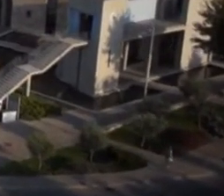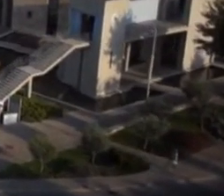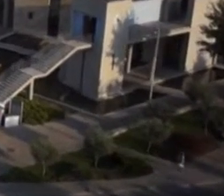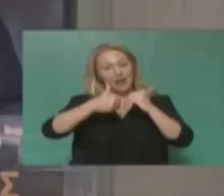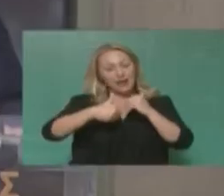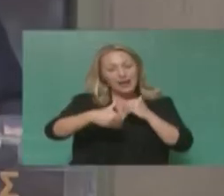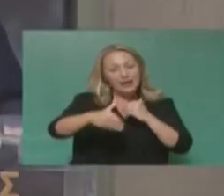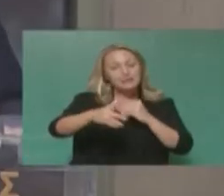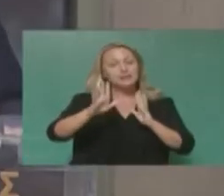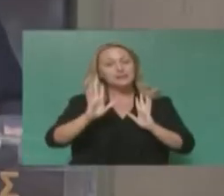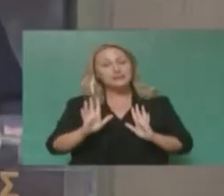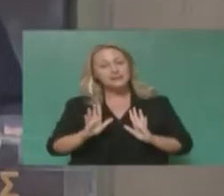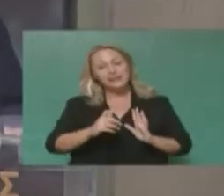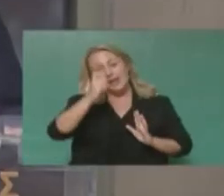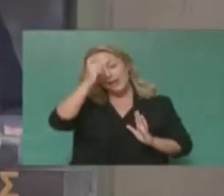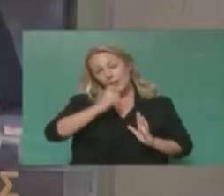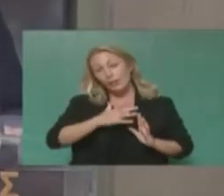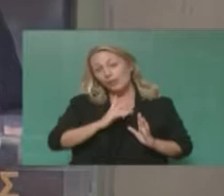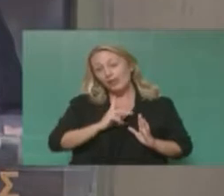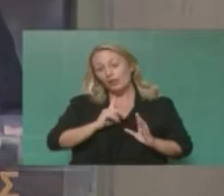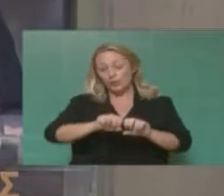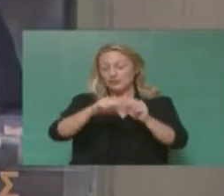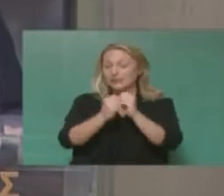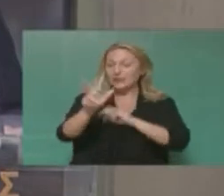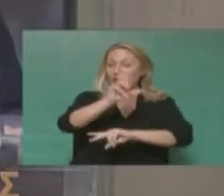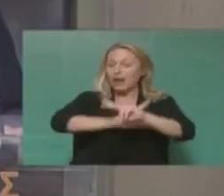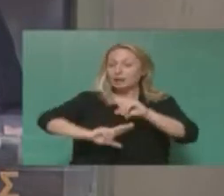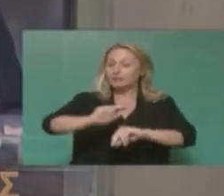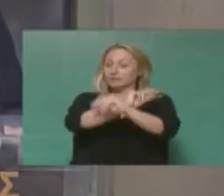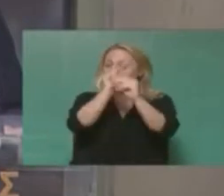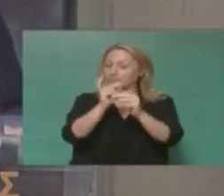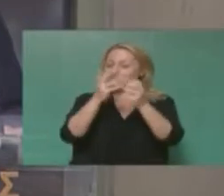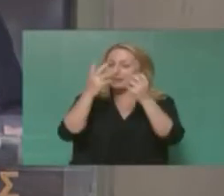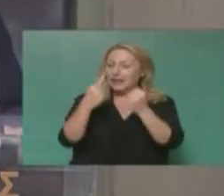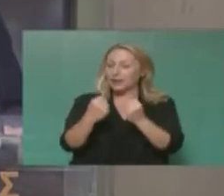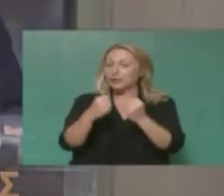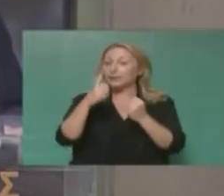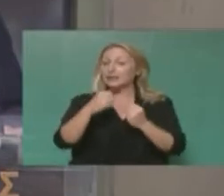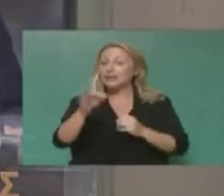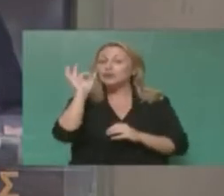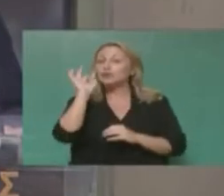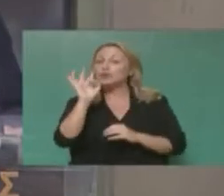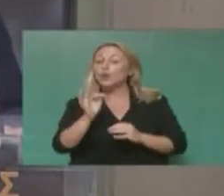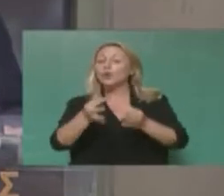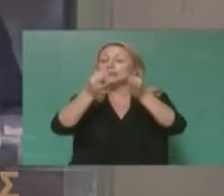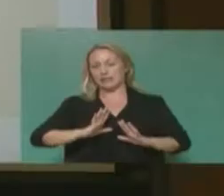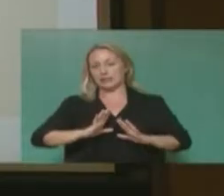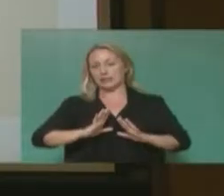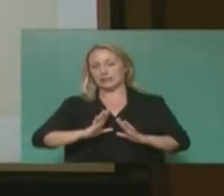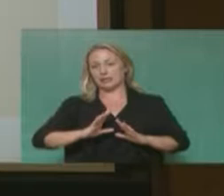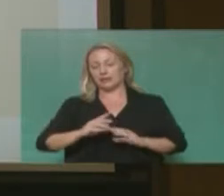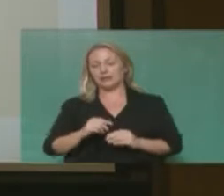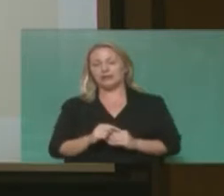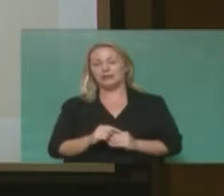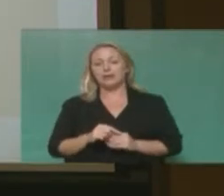αντιδήμαρχος Μιχάλης Κούπκας, παρότι όπως είπε αυτή την περίοδο, στα ταμεία του Δήμου υπάρχουν περίπου 55 εκατομμύρια ευρώ. Τα